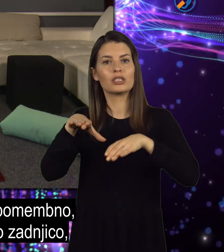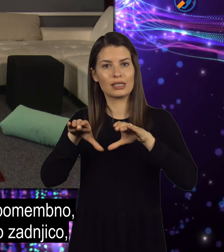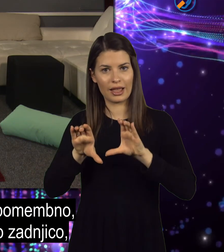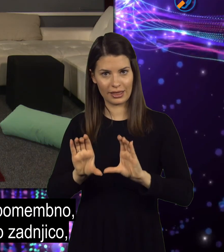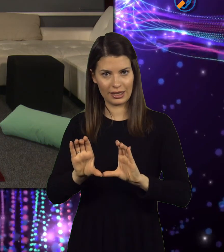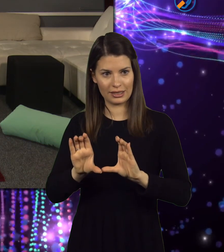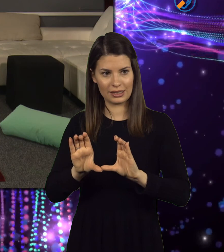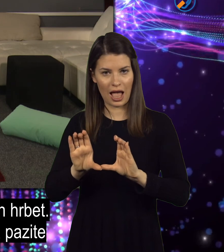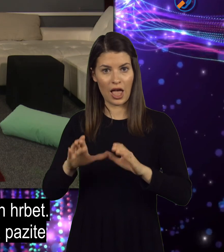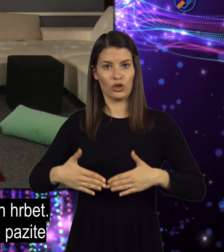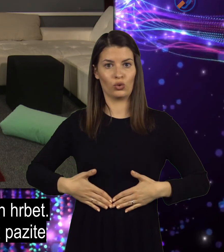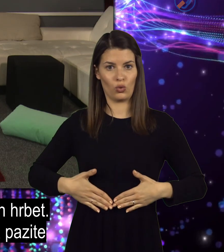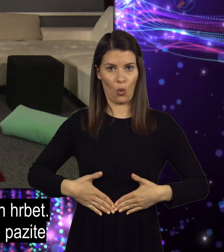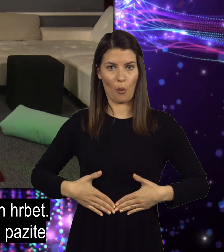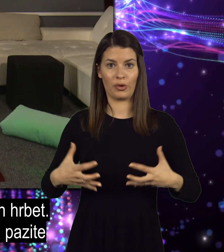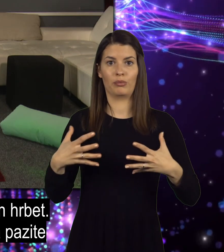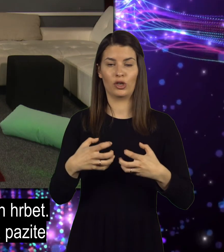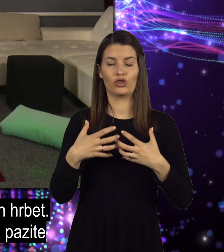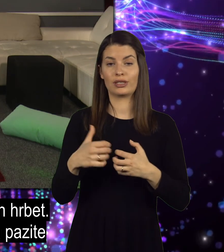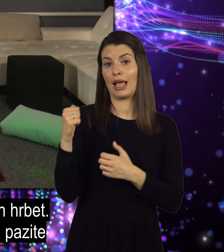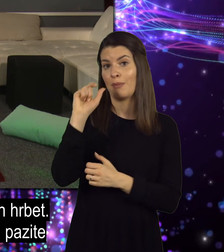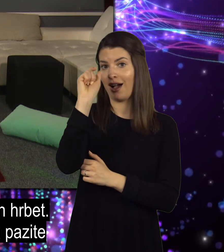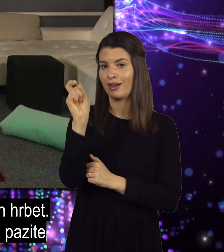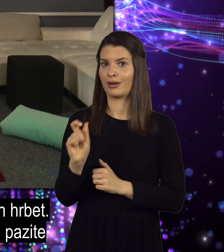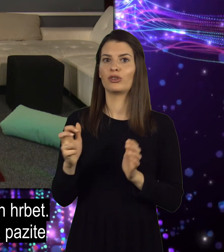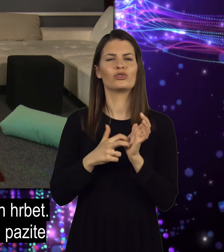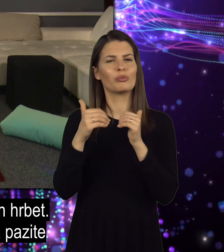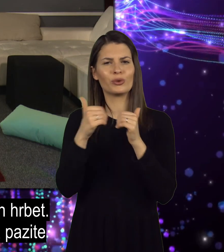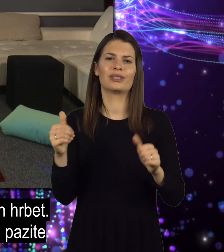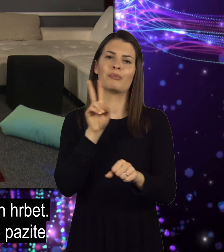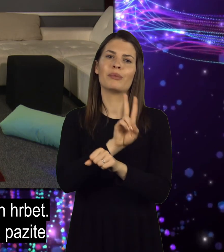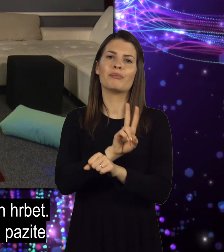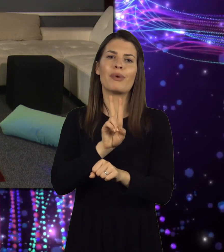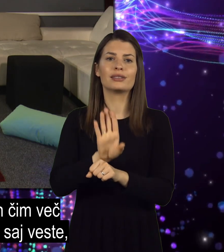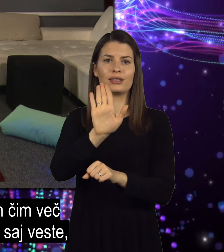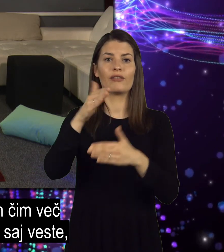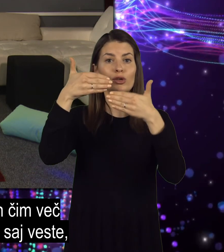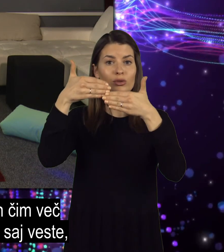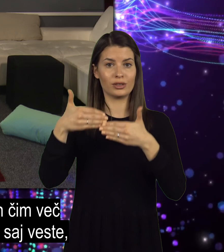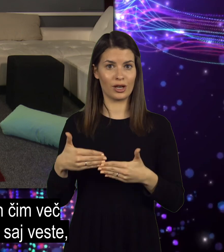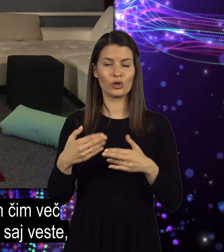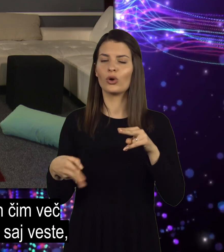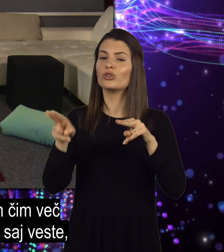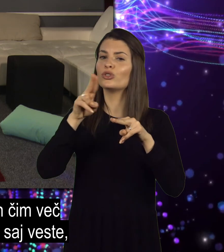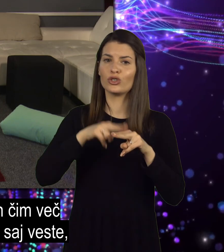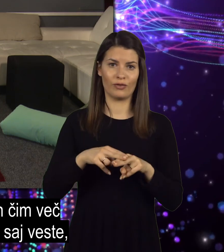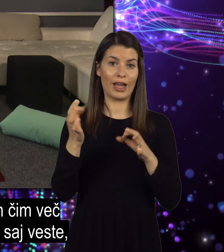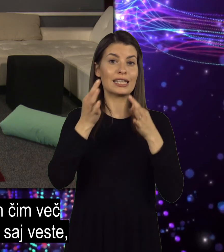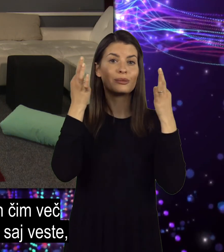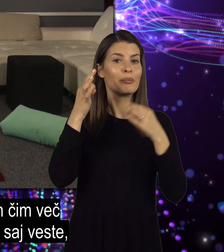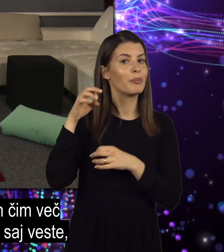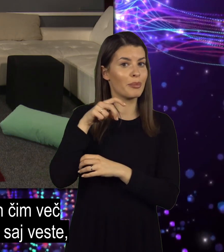svojo zadnjico, mišice trupa in pa hrbet. Predvsem pa pazite na svojo držo in čim več